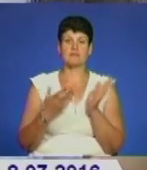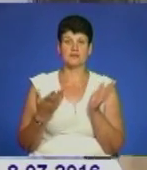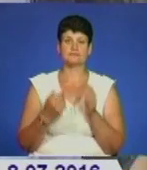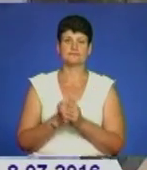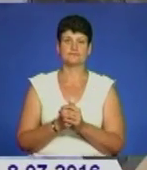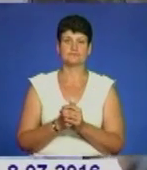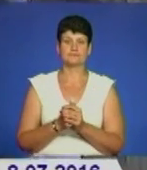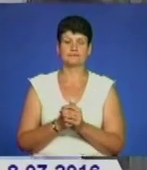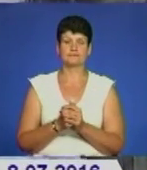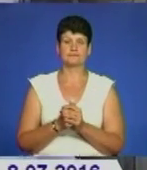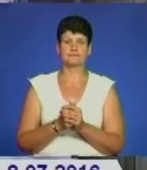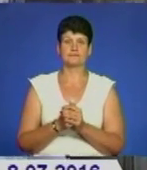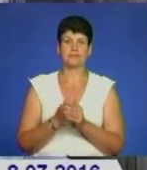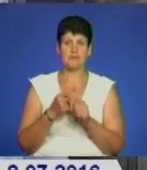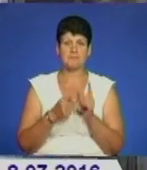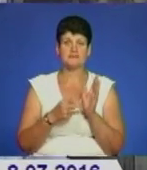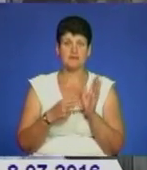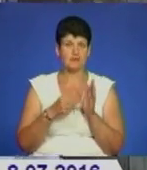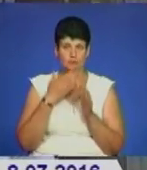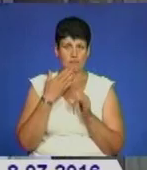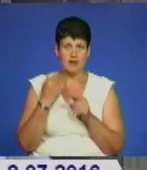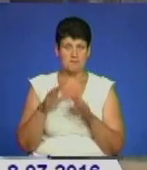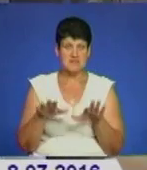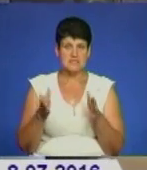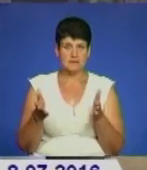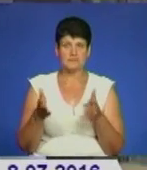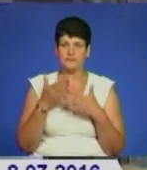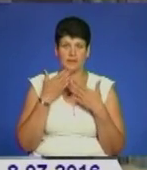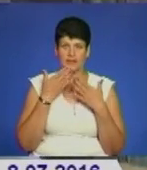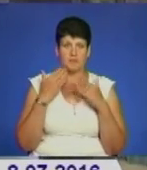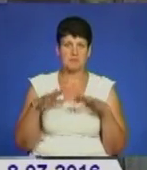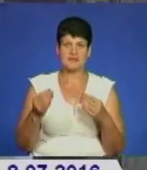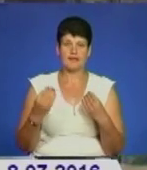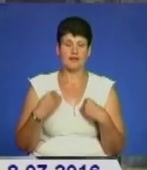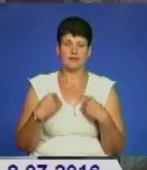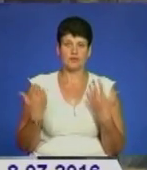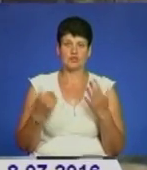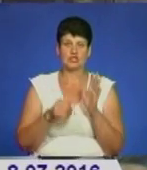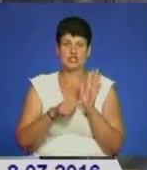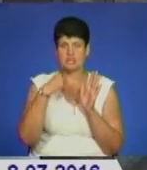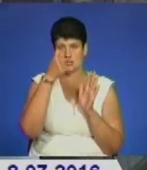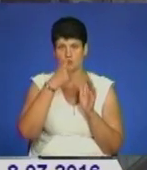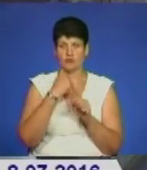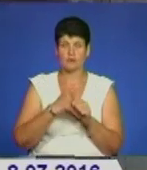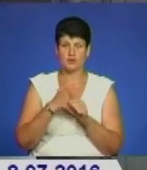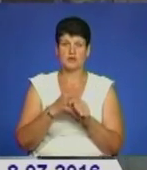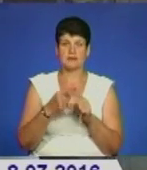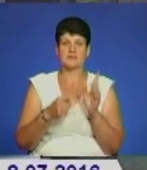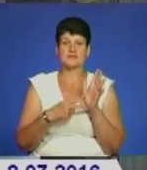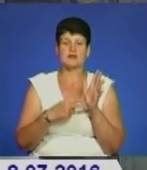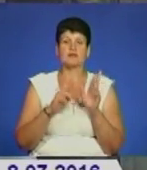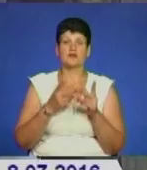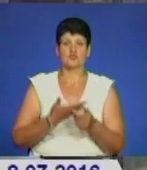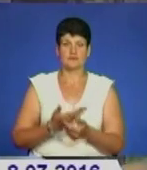я на ставці. Півставки, бо нема місця? Нема місця, не дають. 6 років працюю на півставки. Як